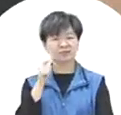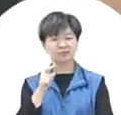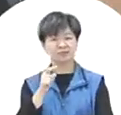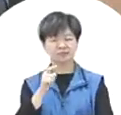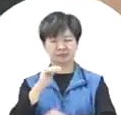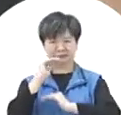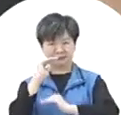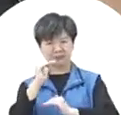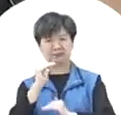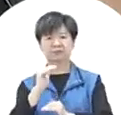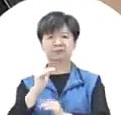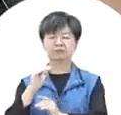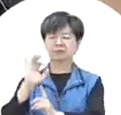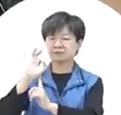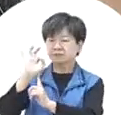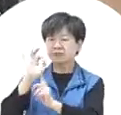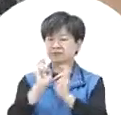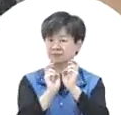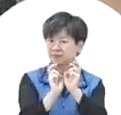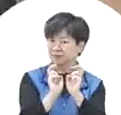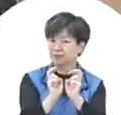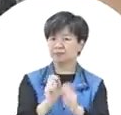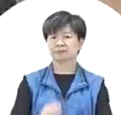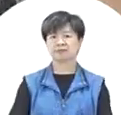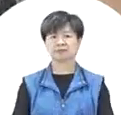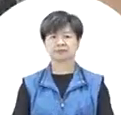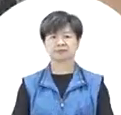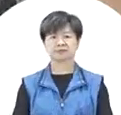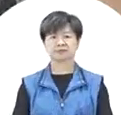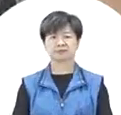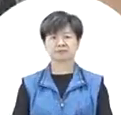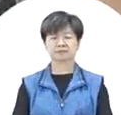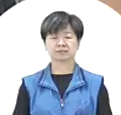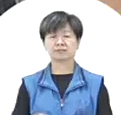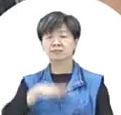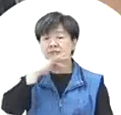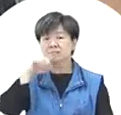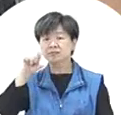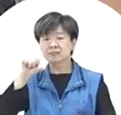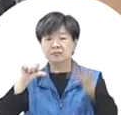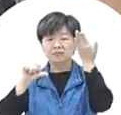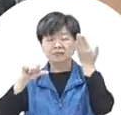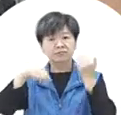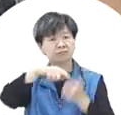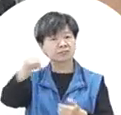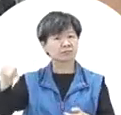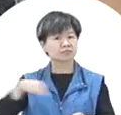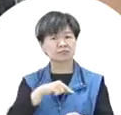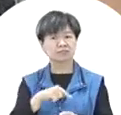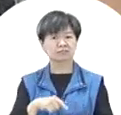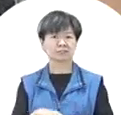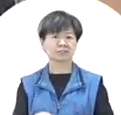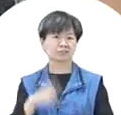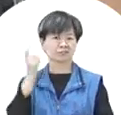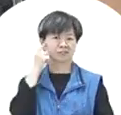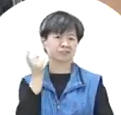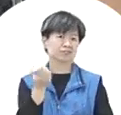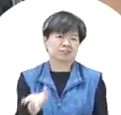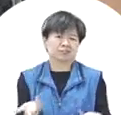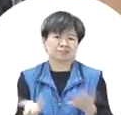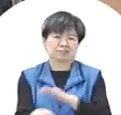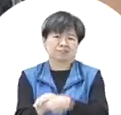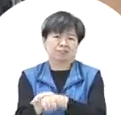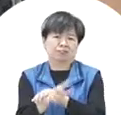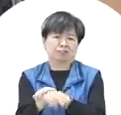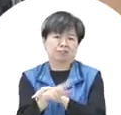于他公车捷运，然后。他们根本，我觉得对于他们来讲是根本是一个空的福利。我觉得好不